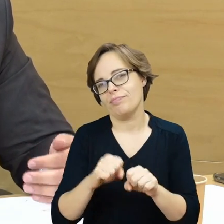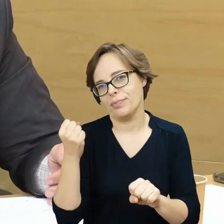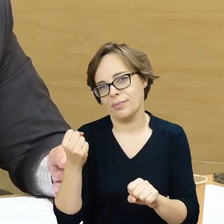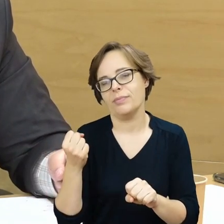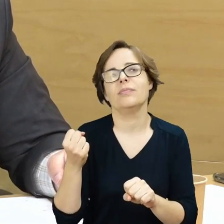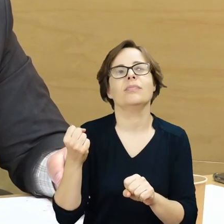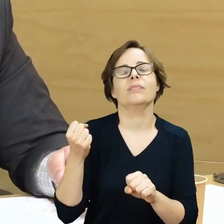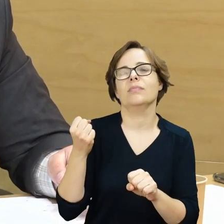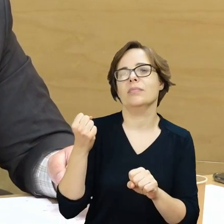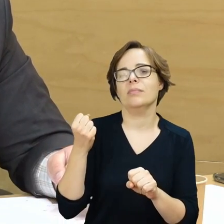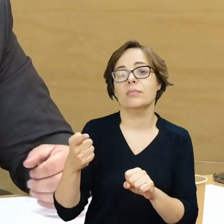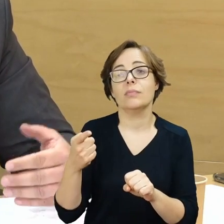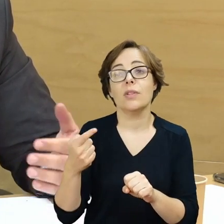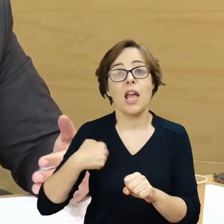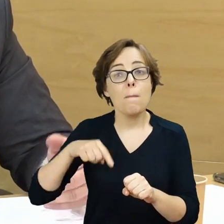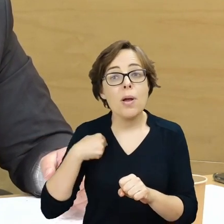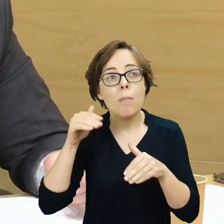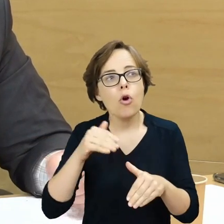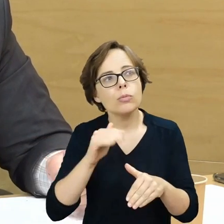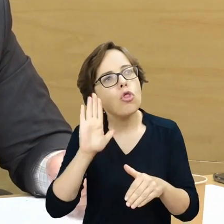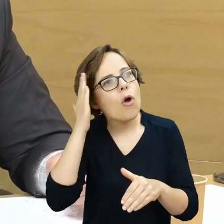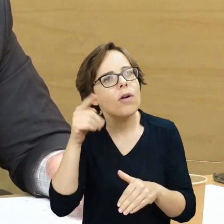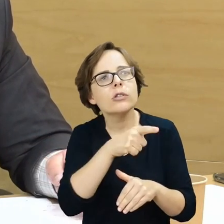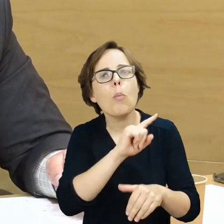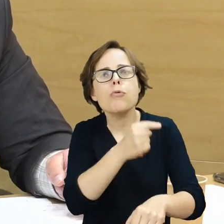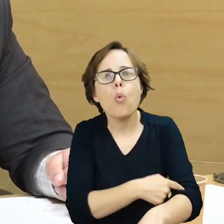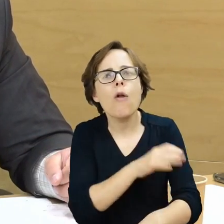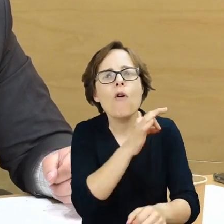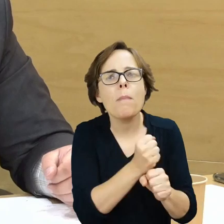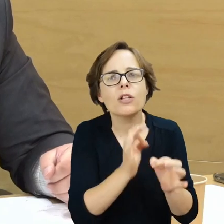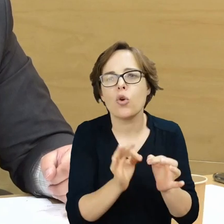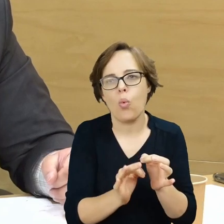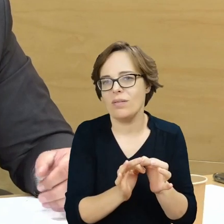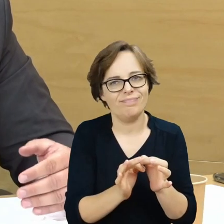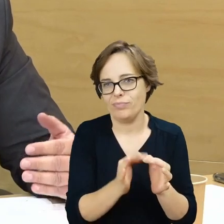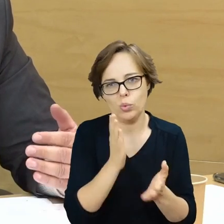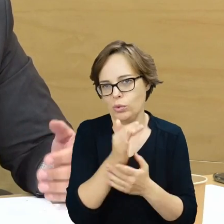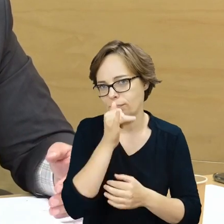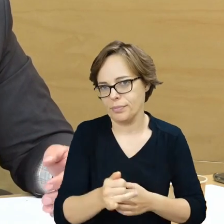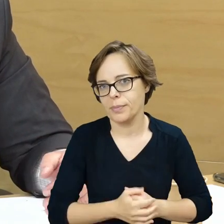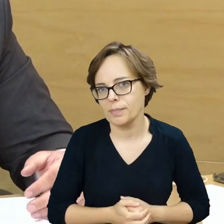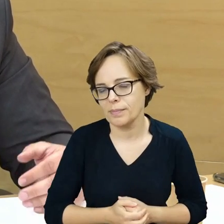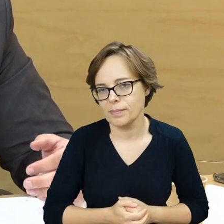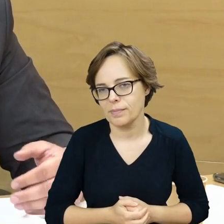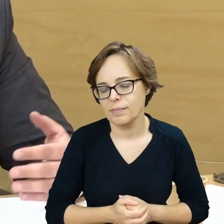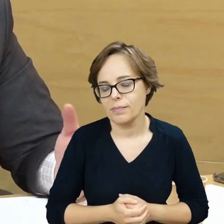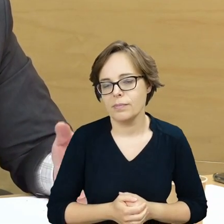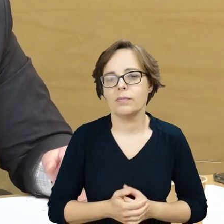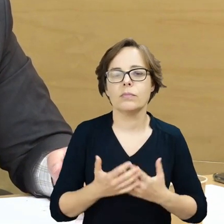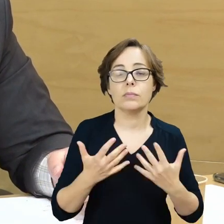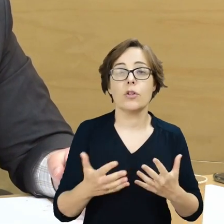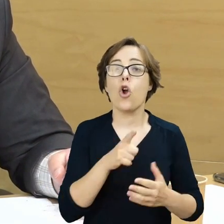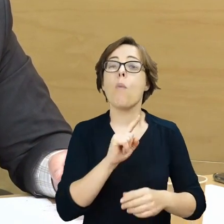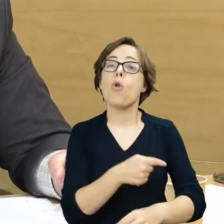o szczegółach tego, jak one zostały. Tam też nie jest zagwarantowany dostęp do sądu efektywny. To zarządzenie prokuratora o